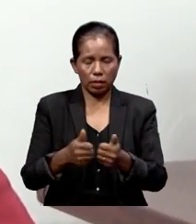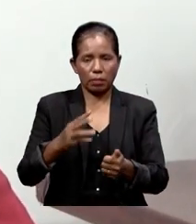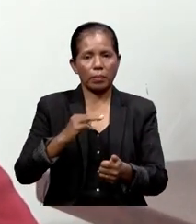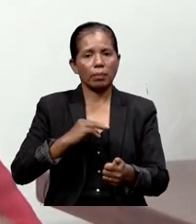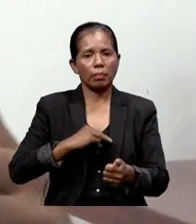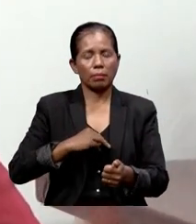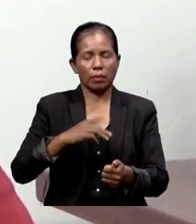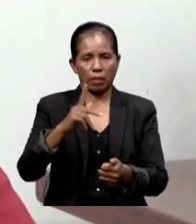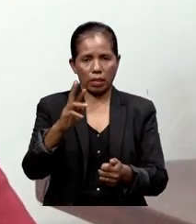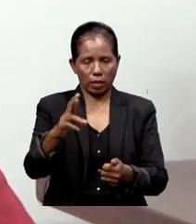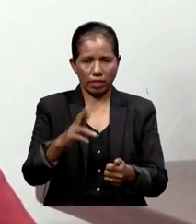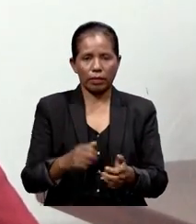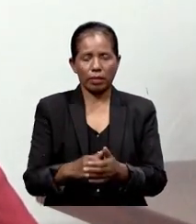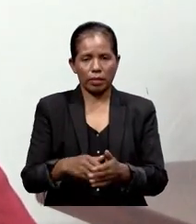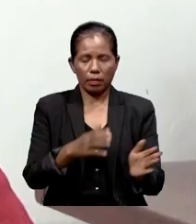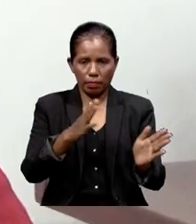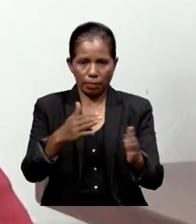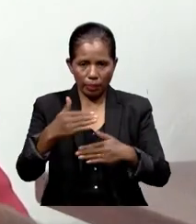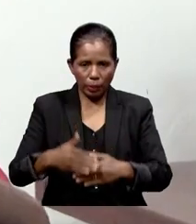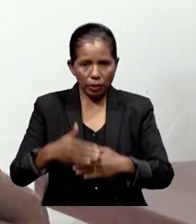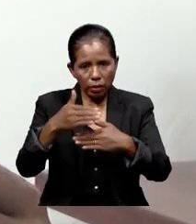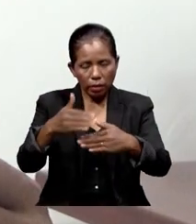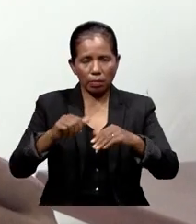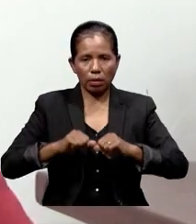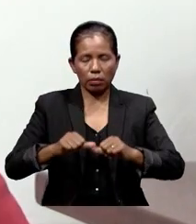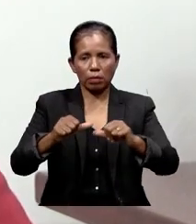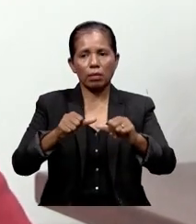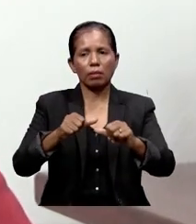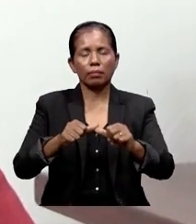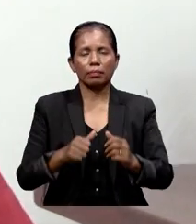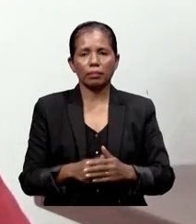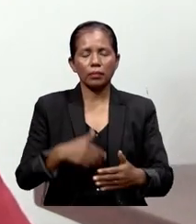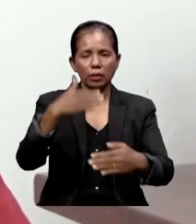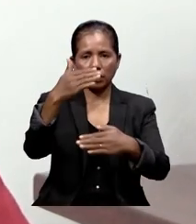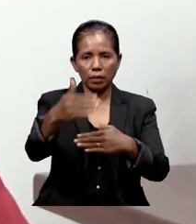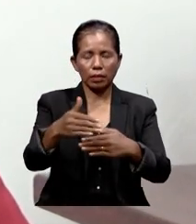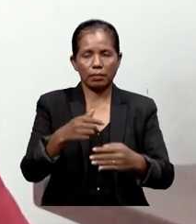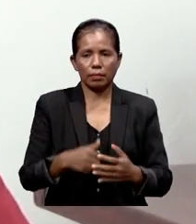na proceso ne pela lao ia entra ia